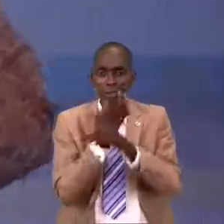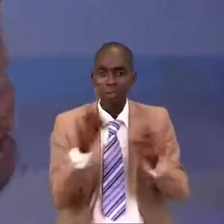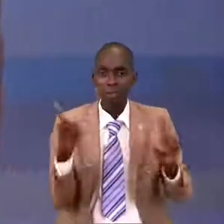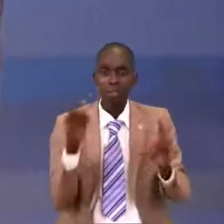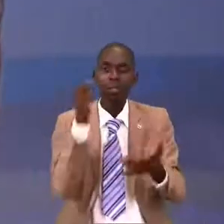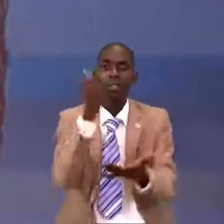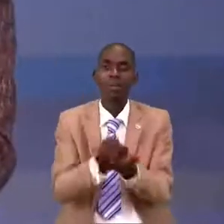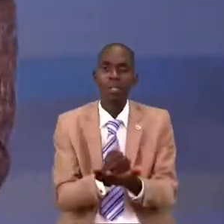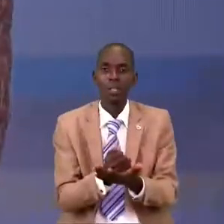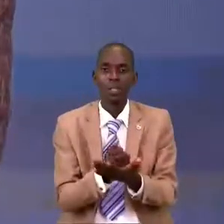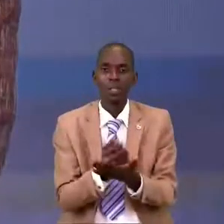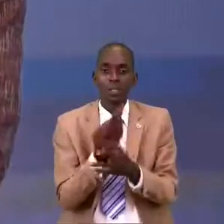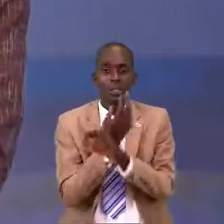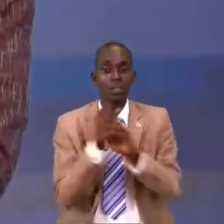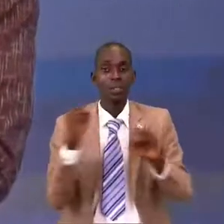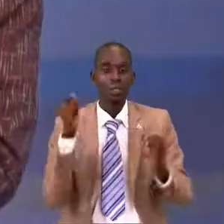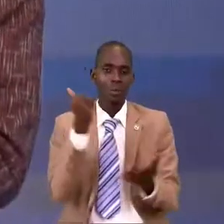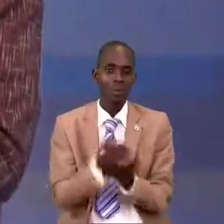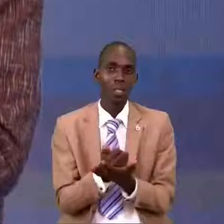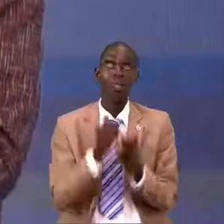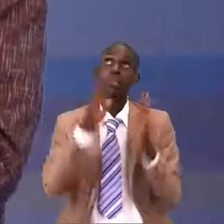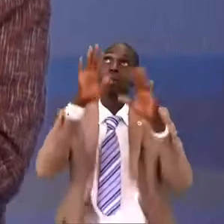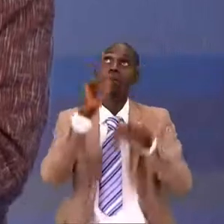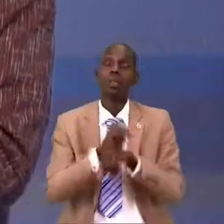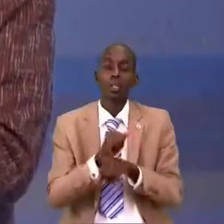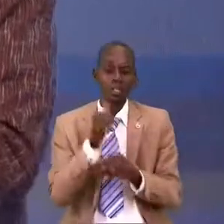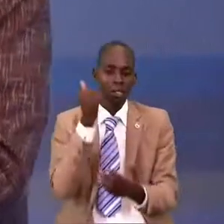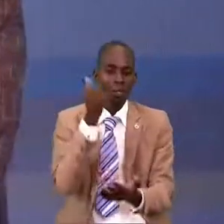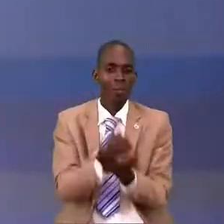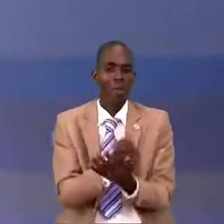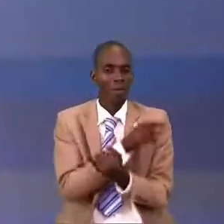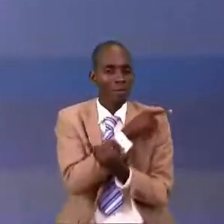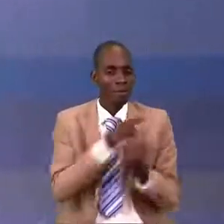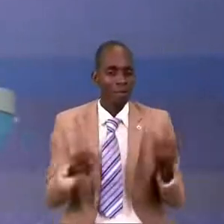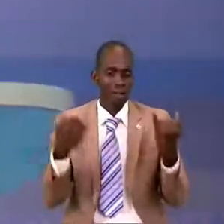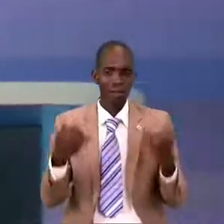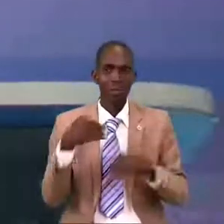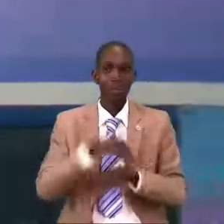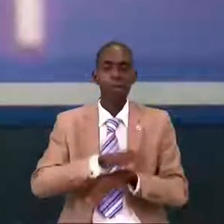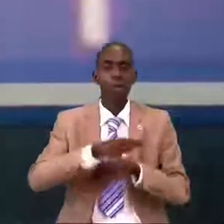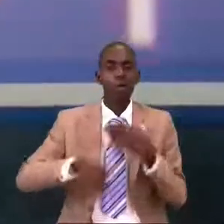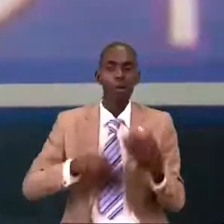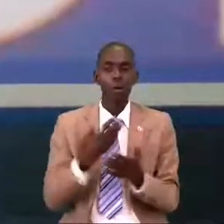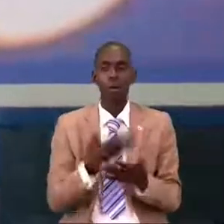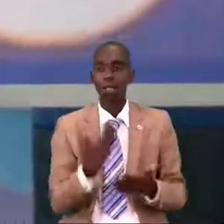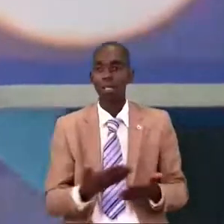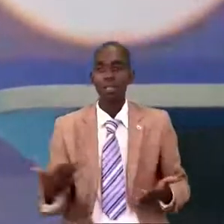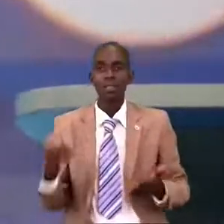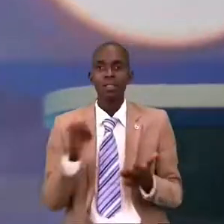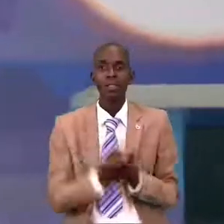Final ce soir, toutes ces choses qui causaient des douleurs, les maladies dans ta